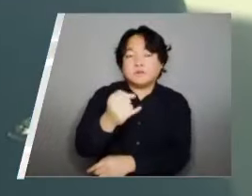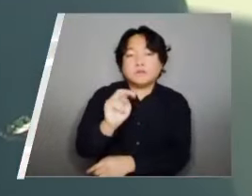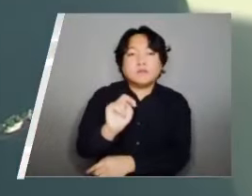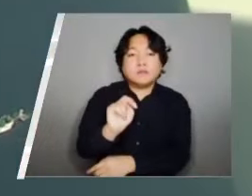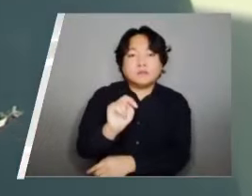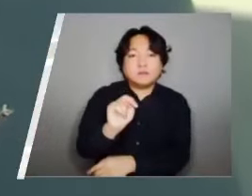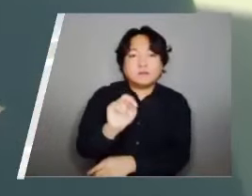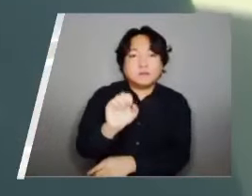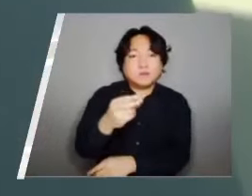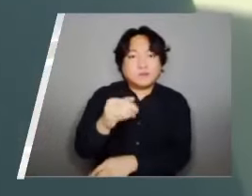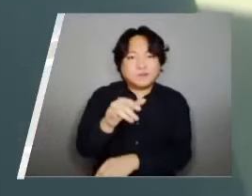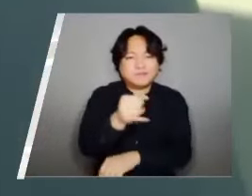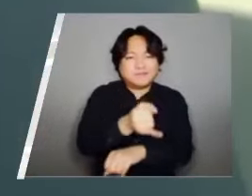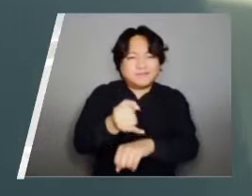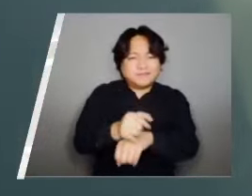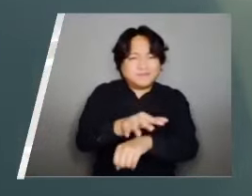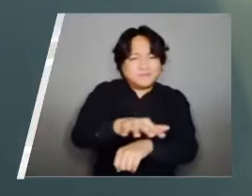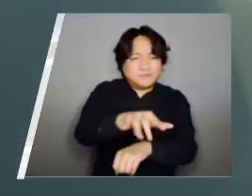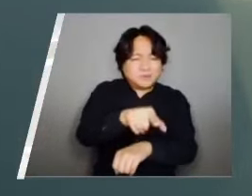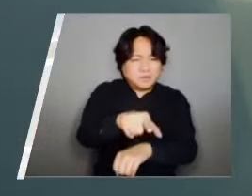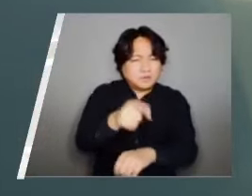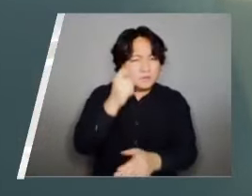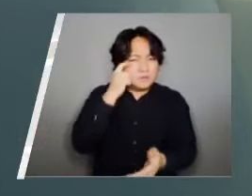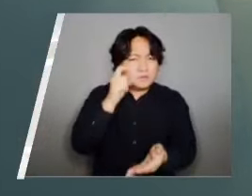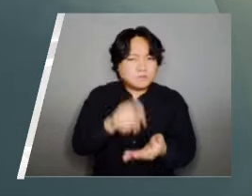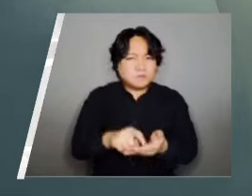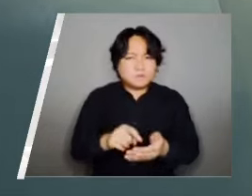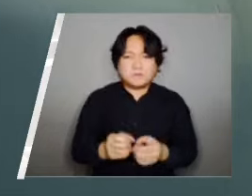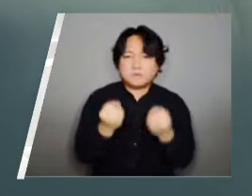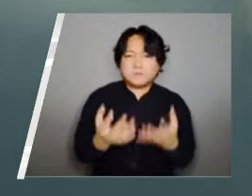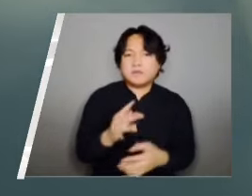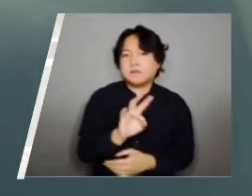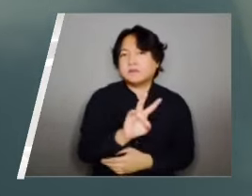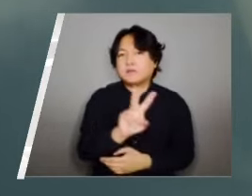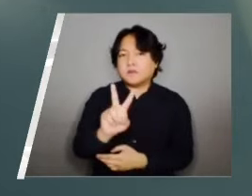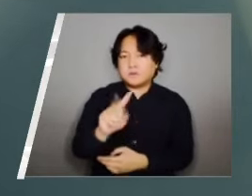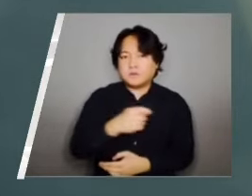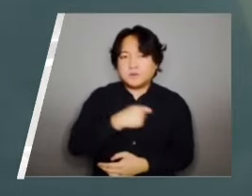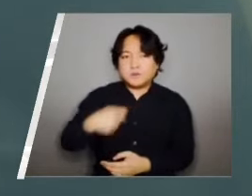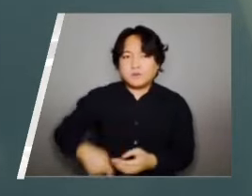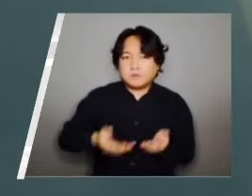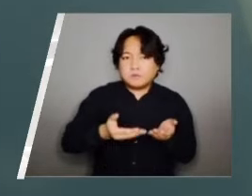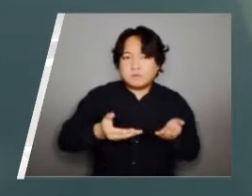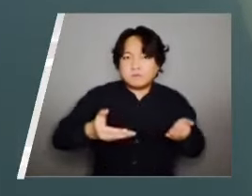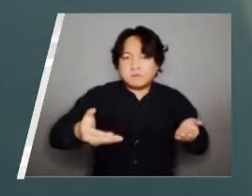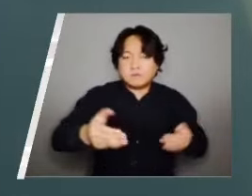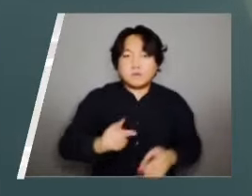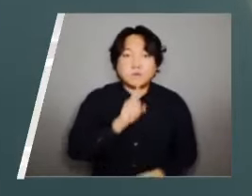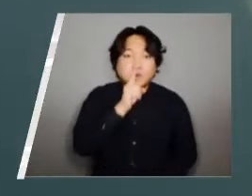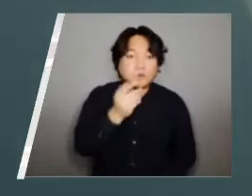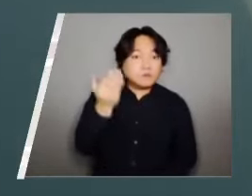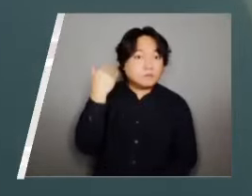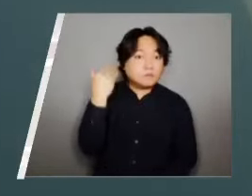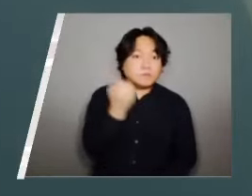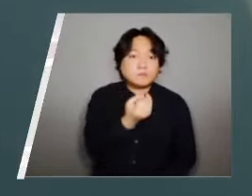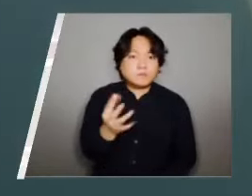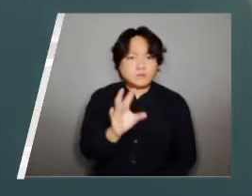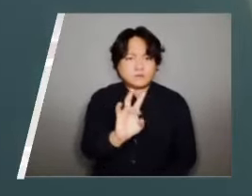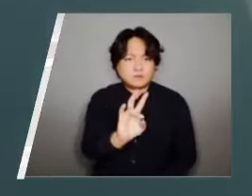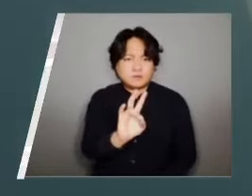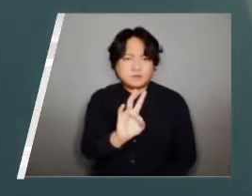p Chinese vessels ang nasa ayungin sh sa kabuuan mula sa dating pitong Chinese milicia vessels doon umabot na